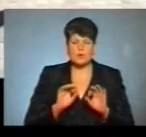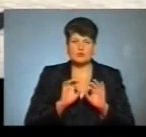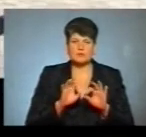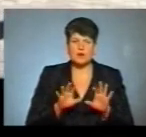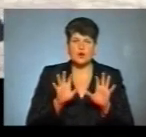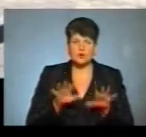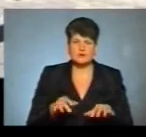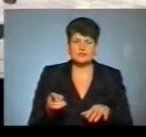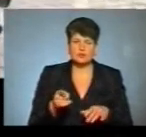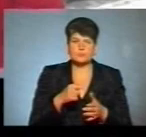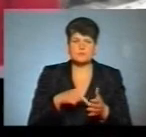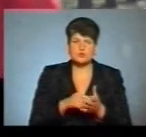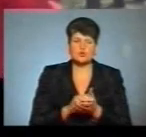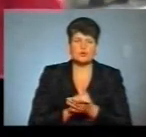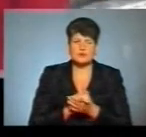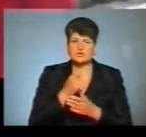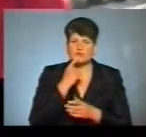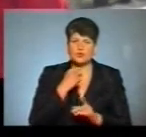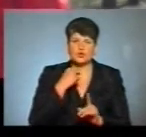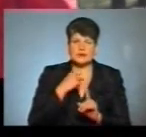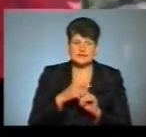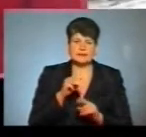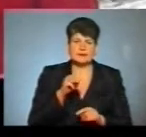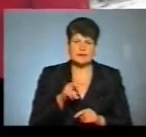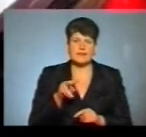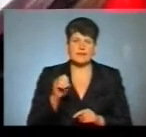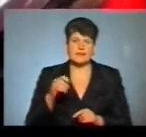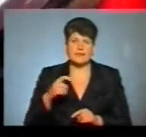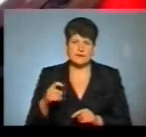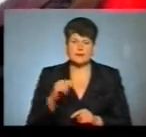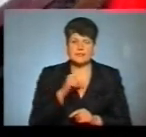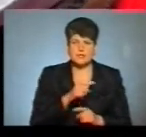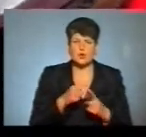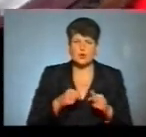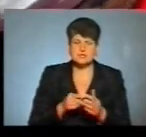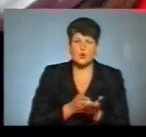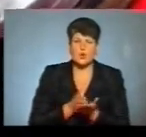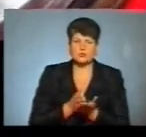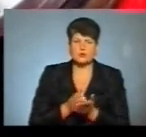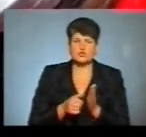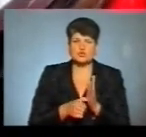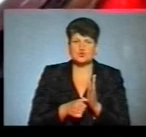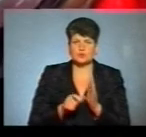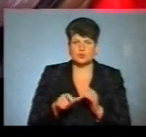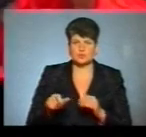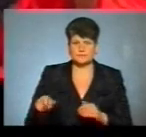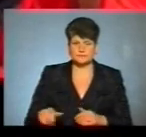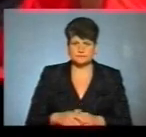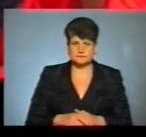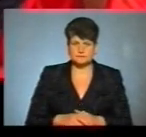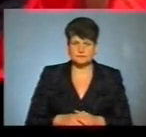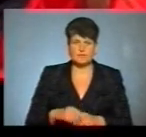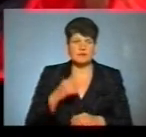розповіла голова Тернопільського міського товариства Червоного Хреста Тетяна Лех, її організація обслуговує 600 осіб.